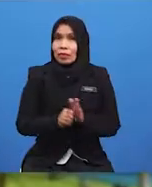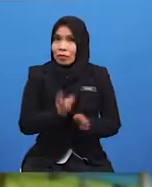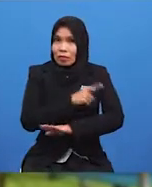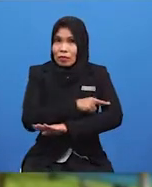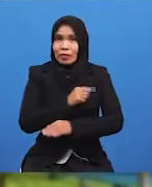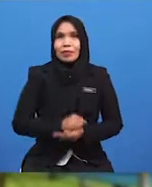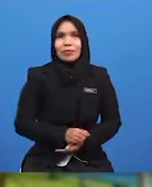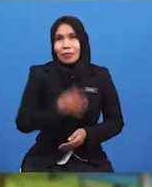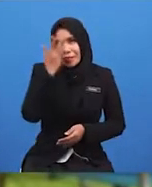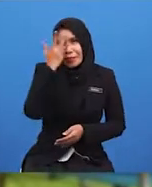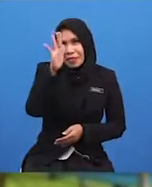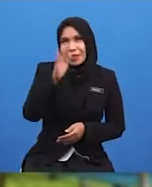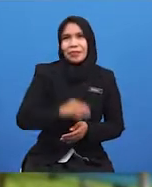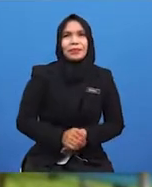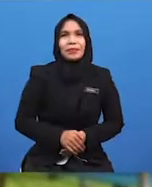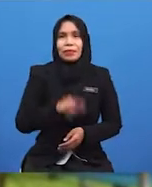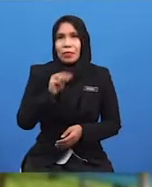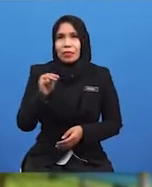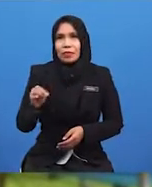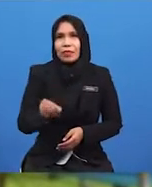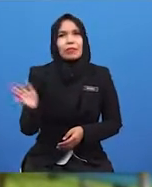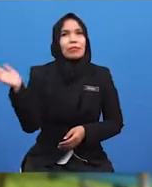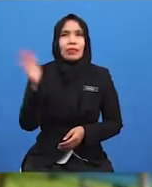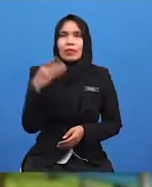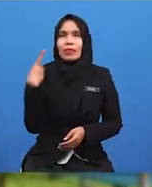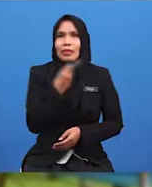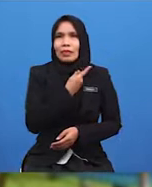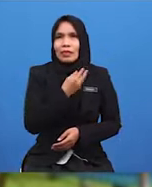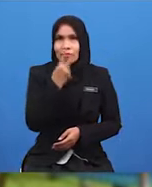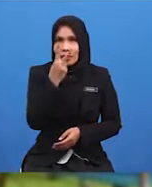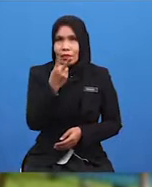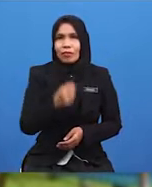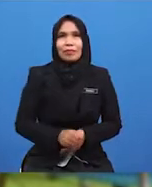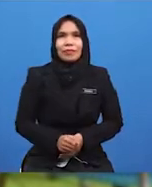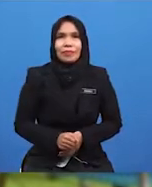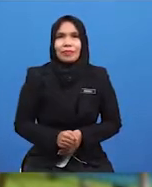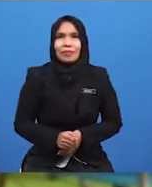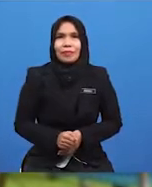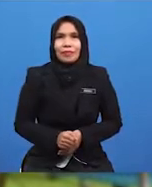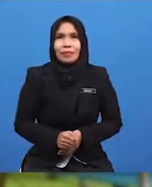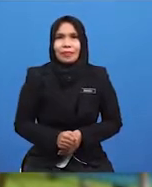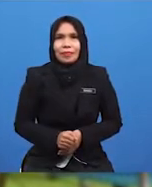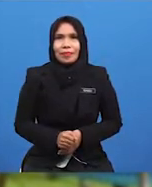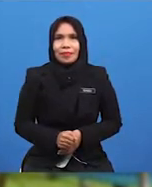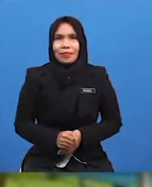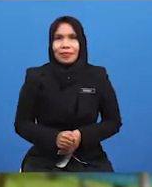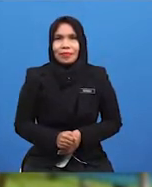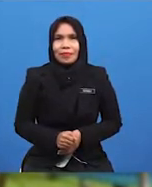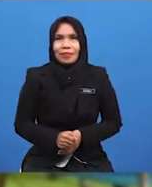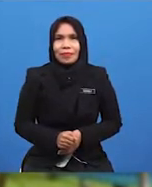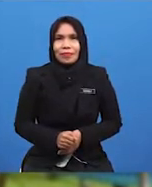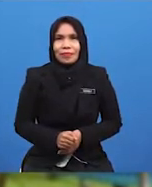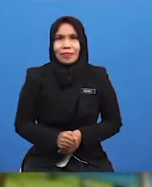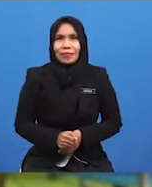Sekarang mari kita lihat beberapa cara menghormati diri dari segi rohani